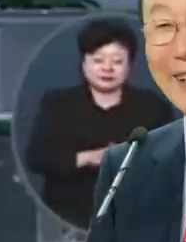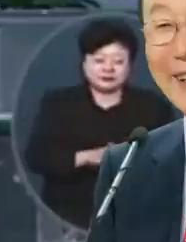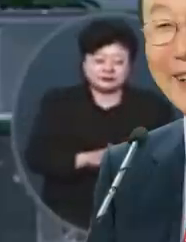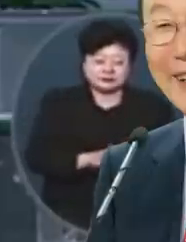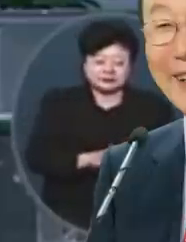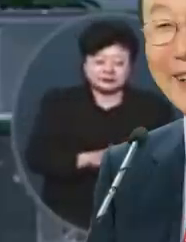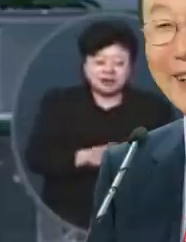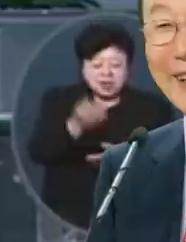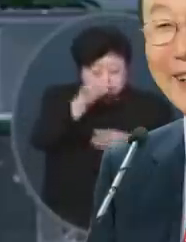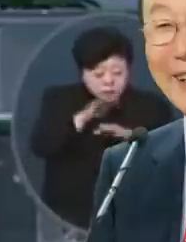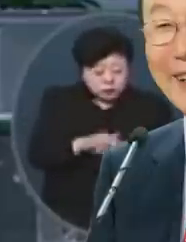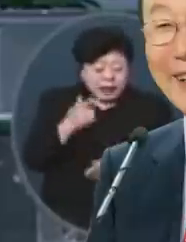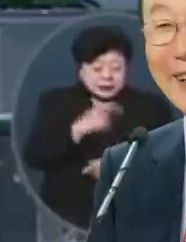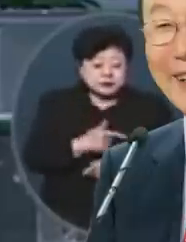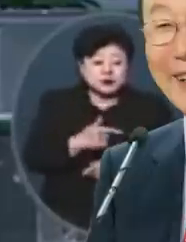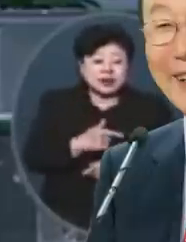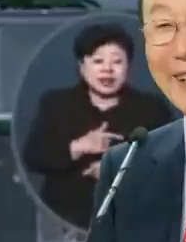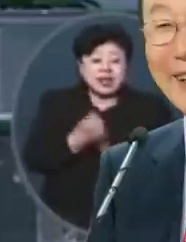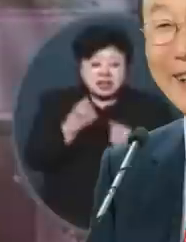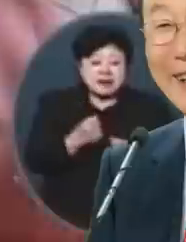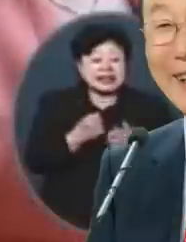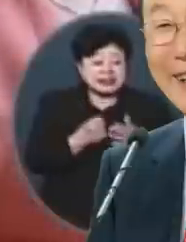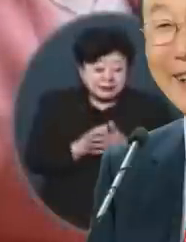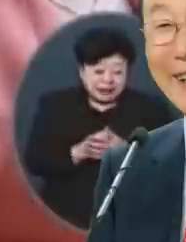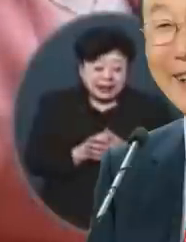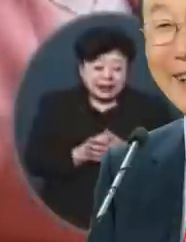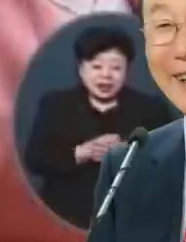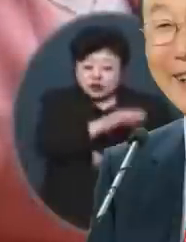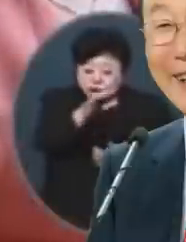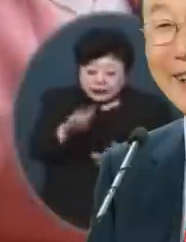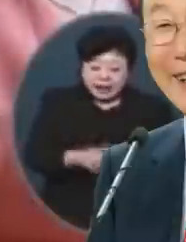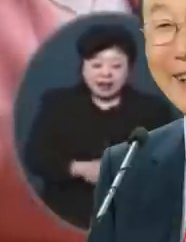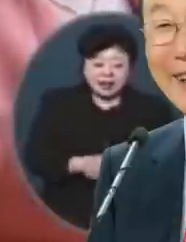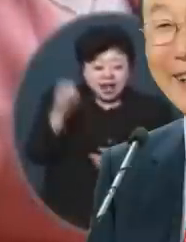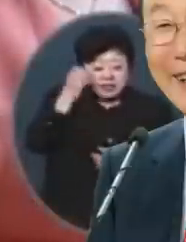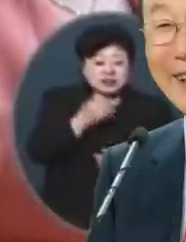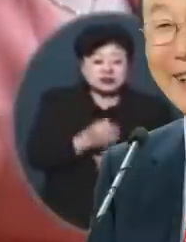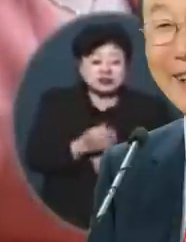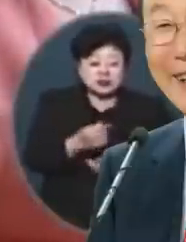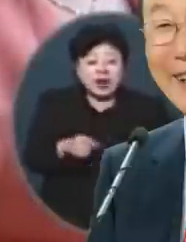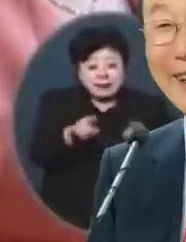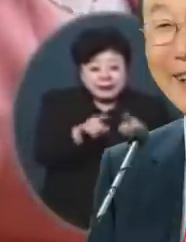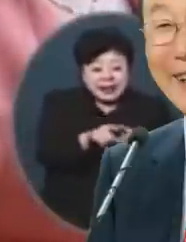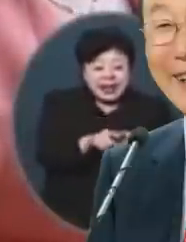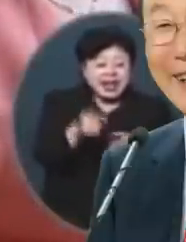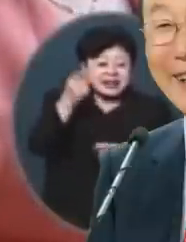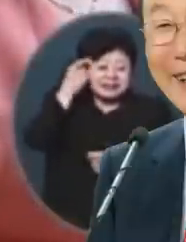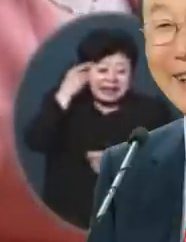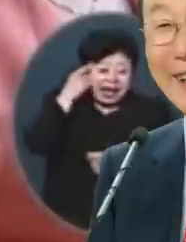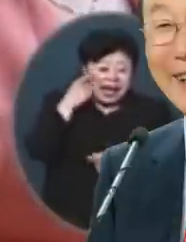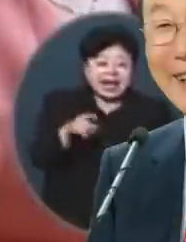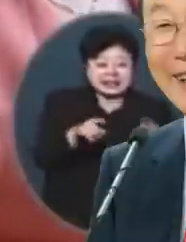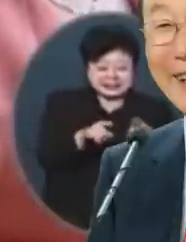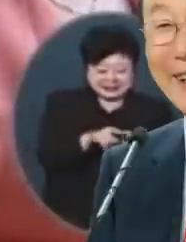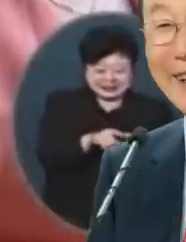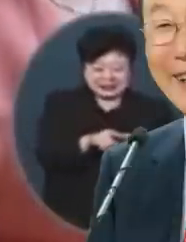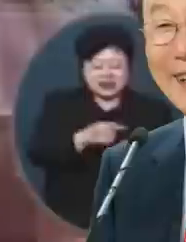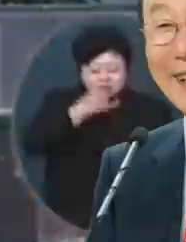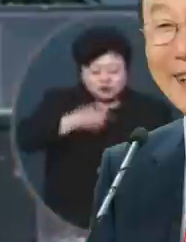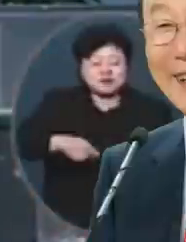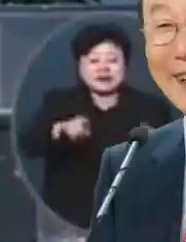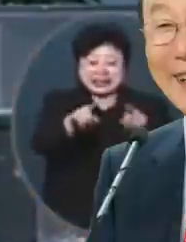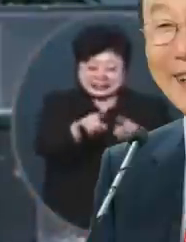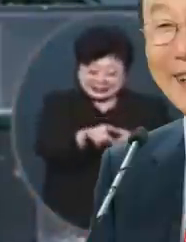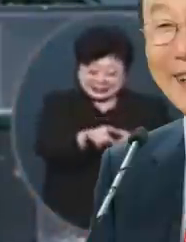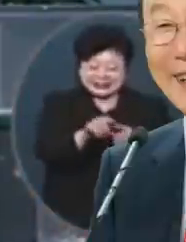우리 성도들 가슴 속에 임하여 있으므로 우리가 성령과 더불어서 생각을 같이 하고 꿈을 같이